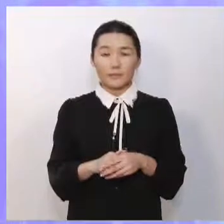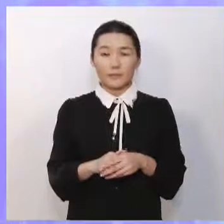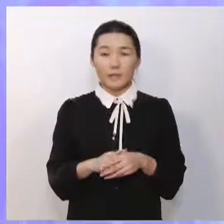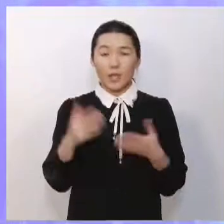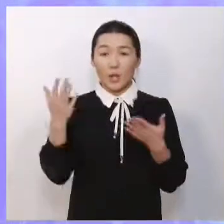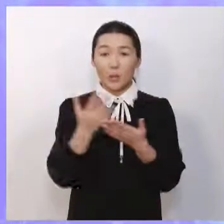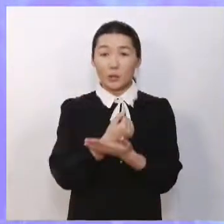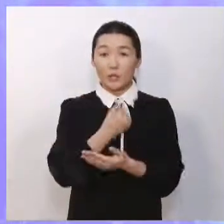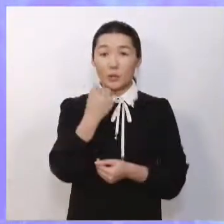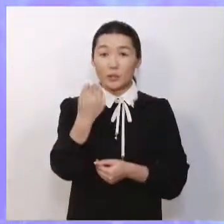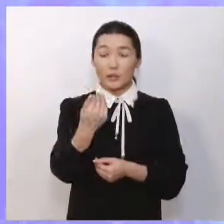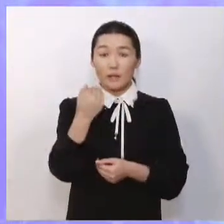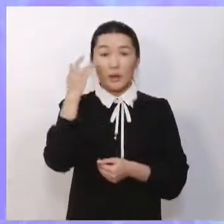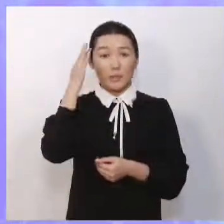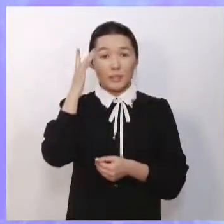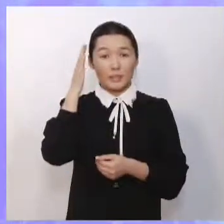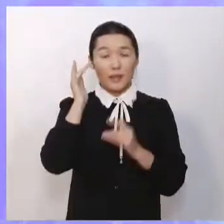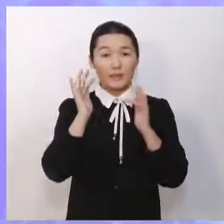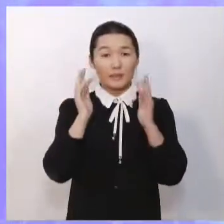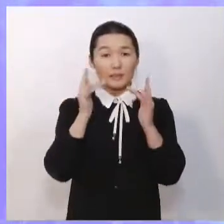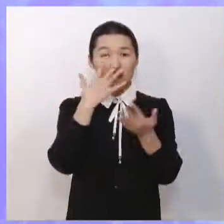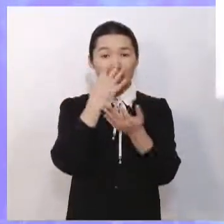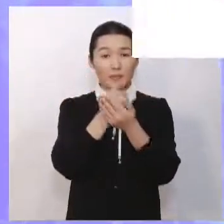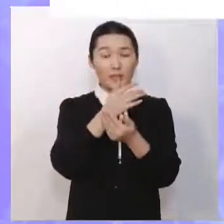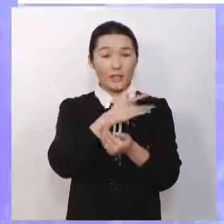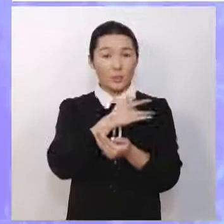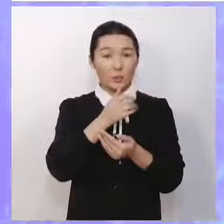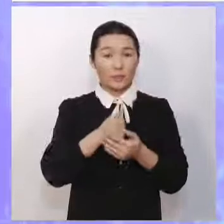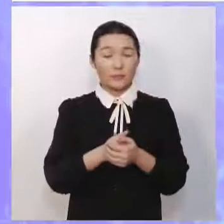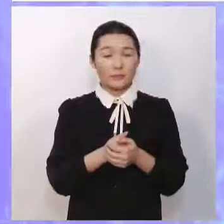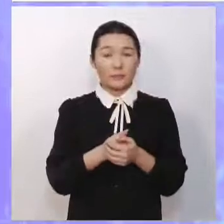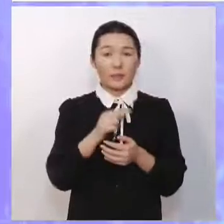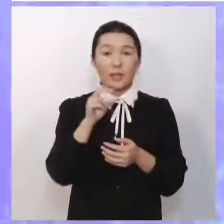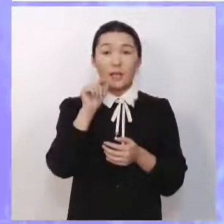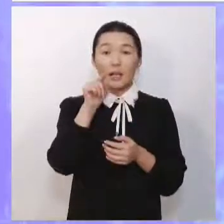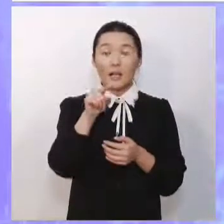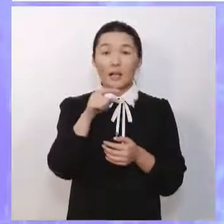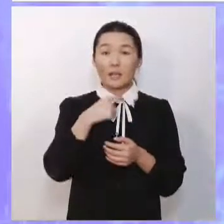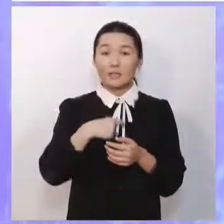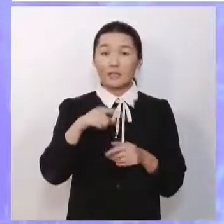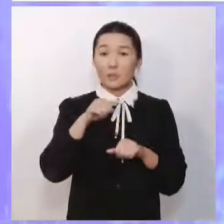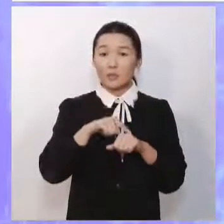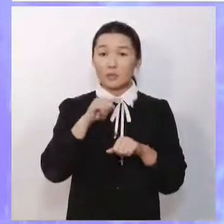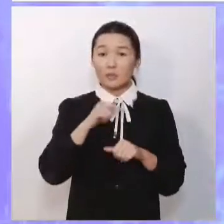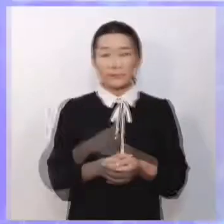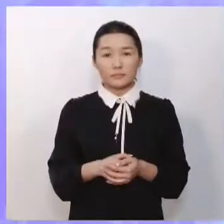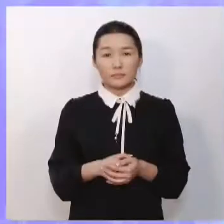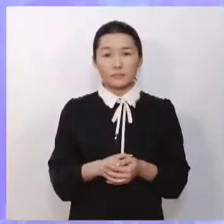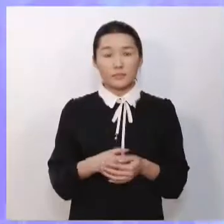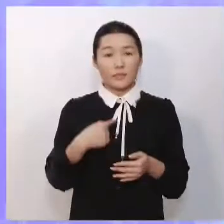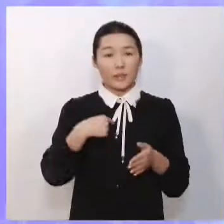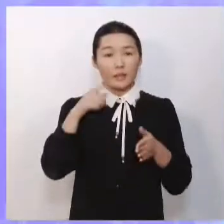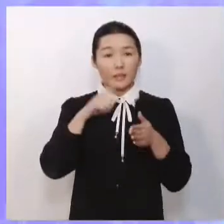Удалось ли вам представить сад своей души? Как вы себя при этом чувствовали?